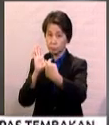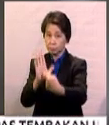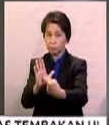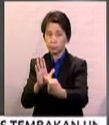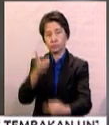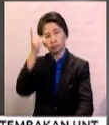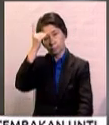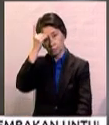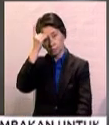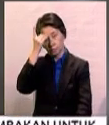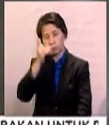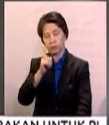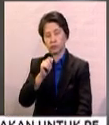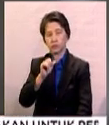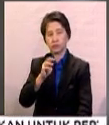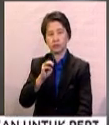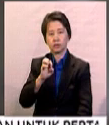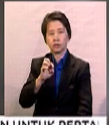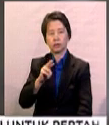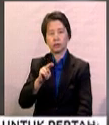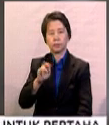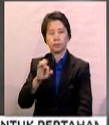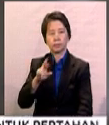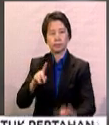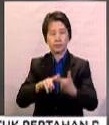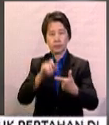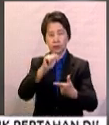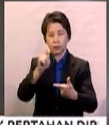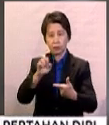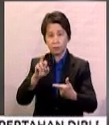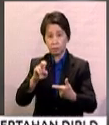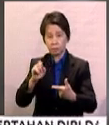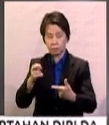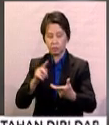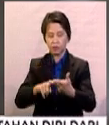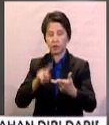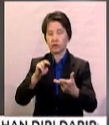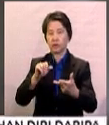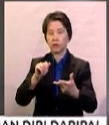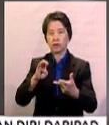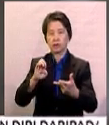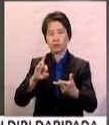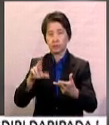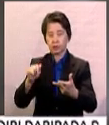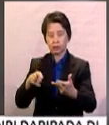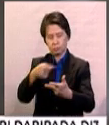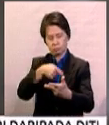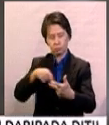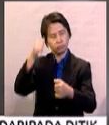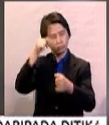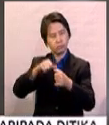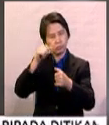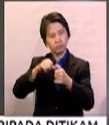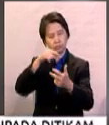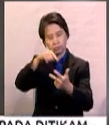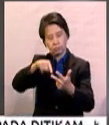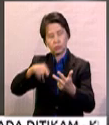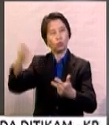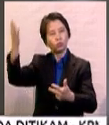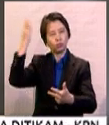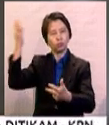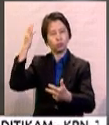kisah Dato' Ahmad Tamimi Siriga, Azharina Azhar dan Nabila Razali yang berkongsi kenangan mereka